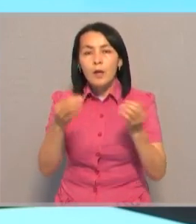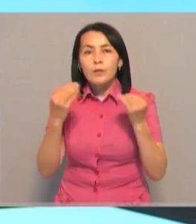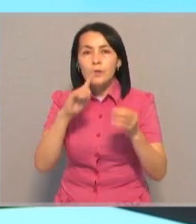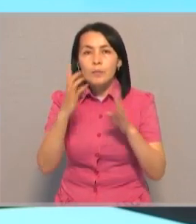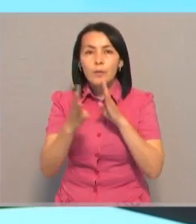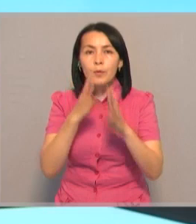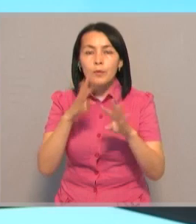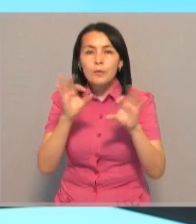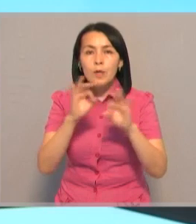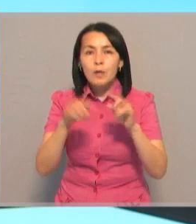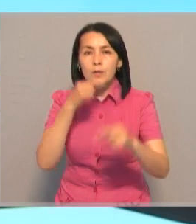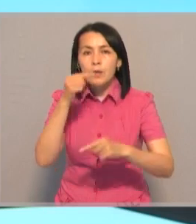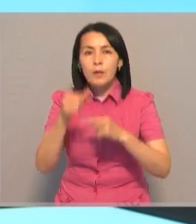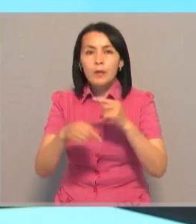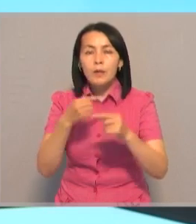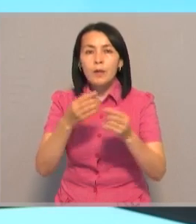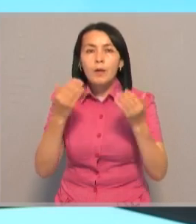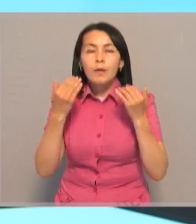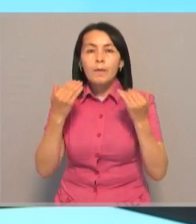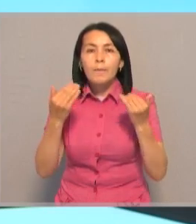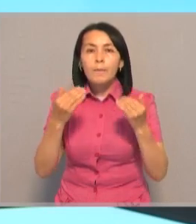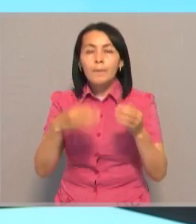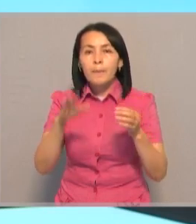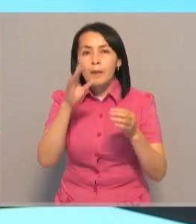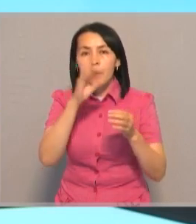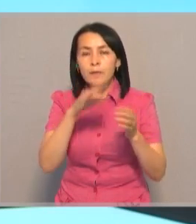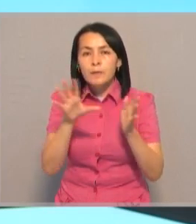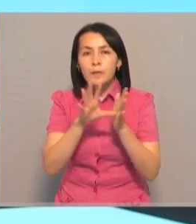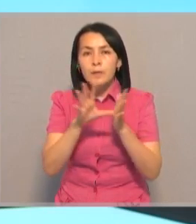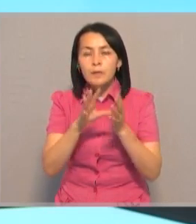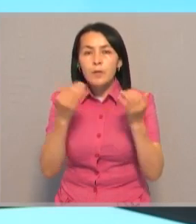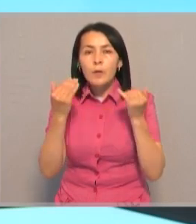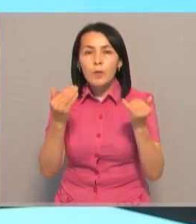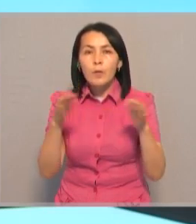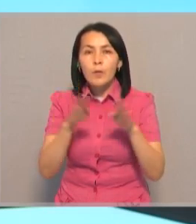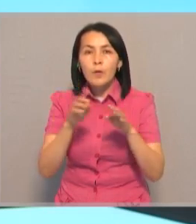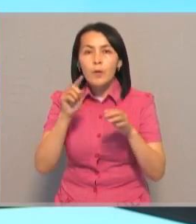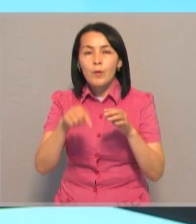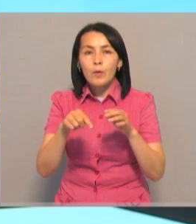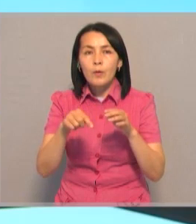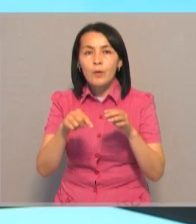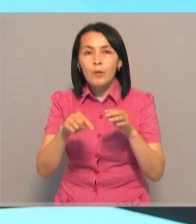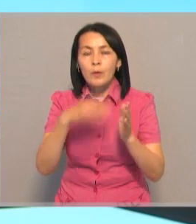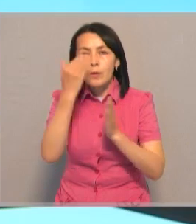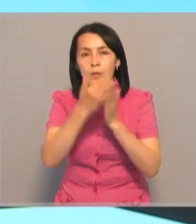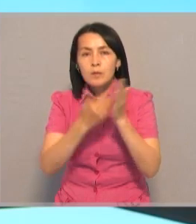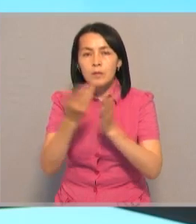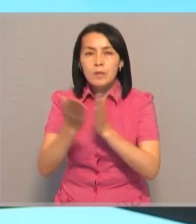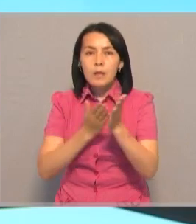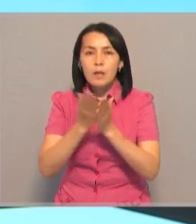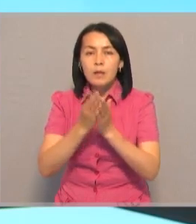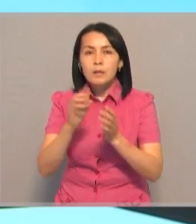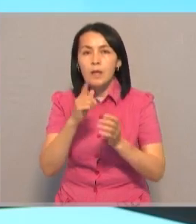первую очередь рассказал о текущем состоянии топливно-энергетического комплекса, обозначил стратегические направления